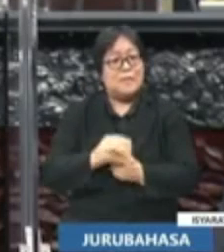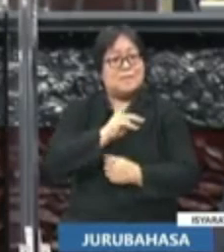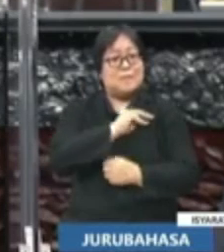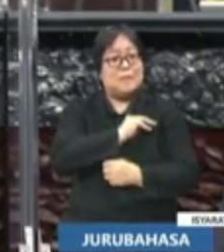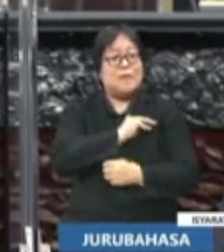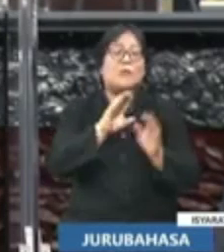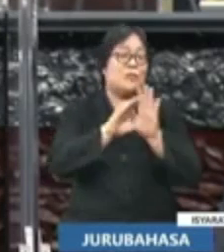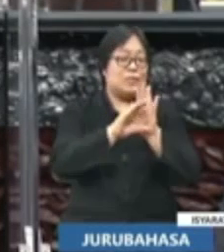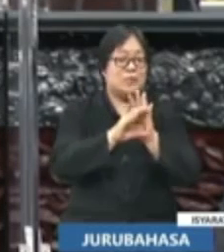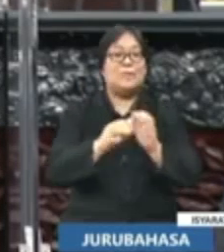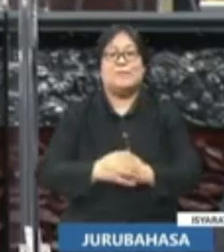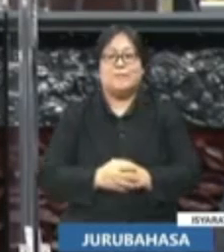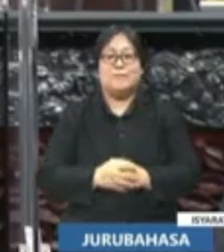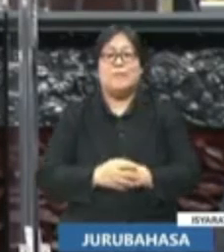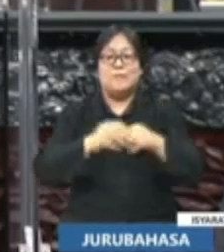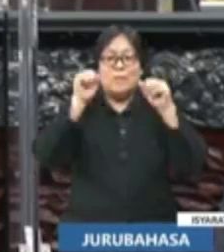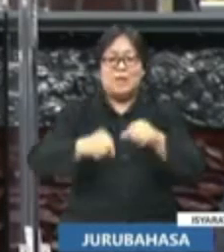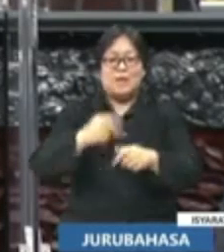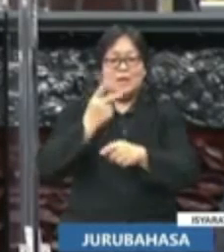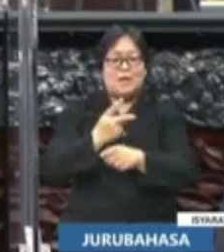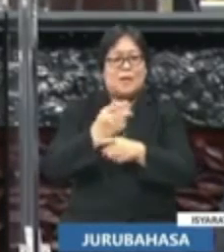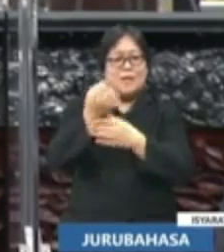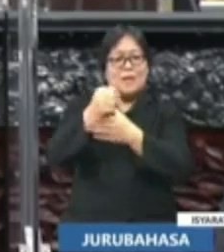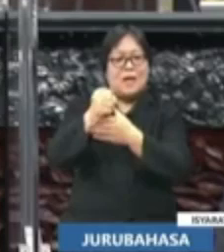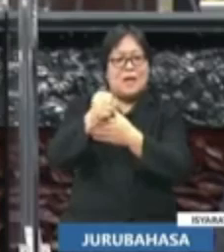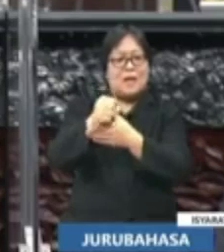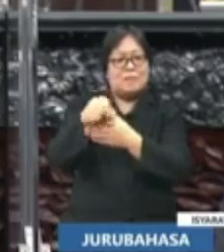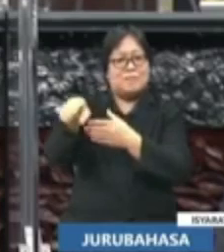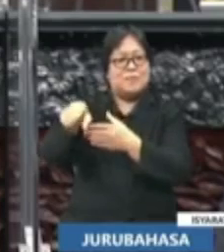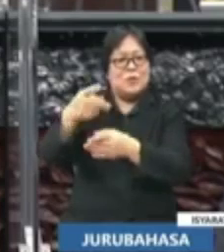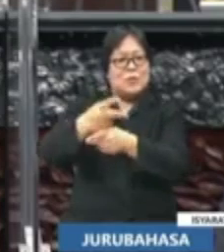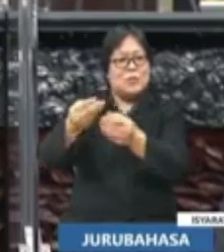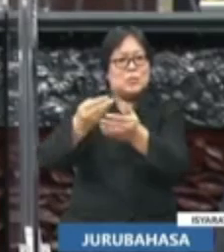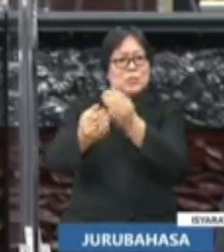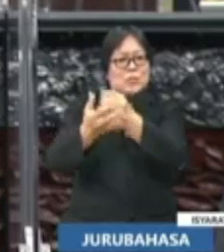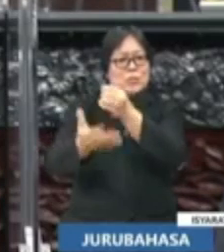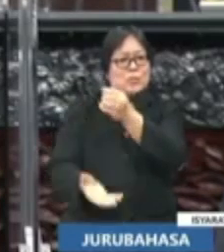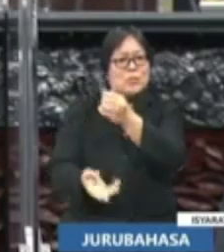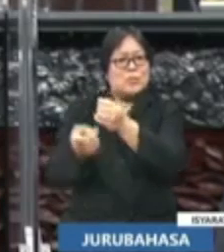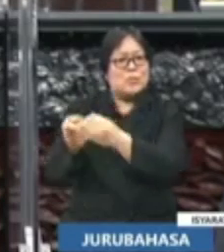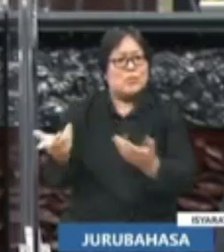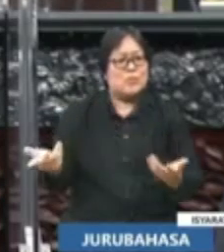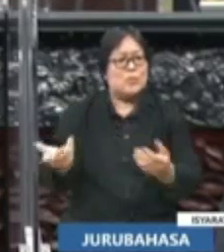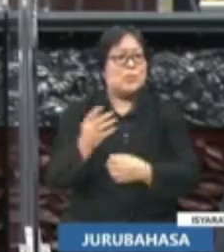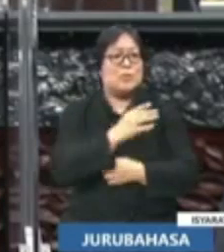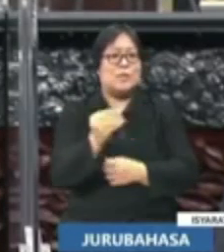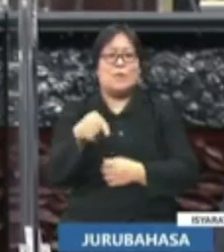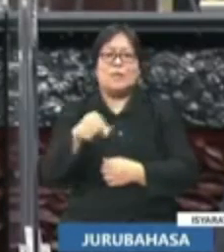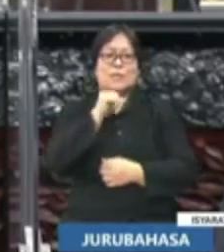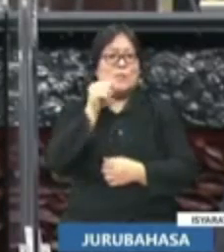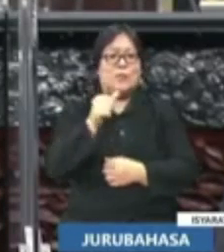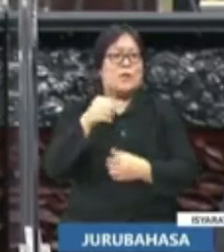menteri umpamanya boleh simpan pemain saham di sana, ya, kemudian ini